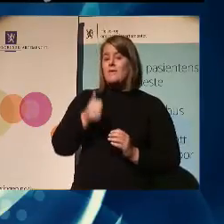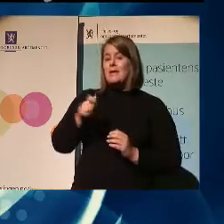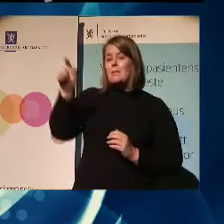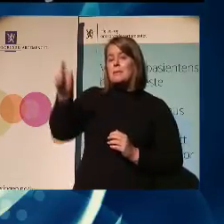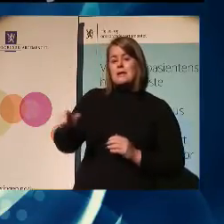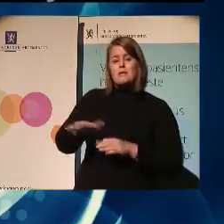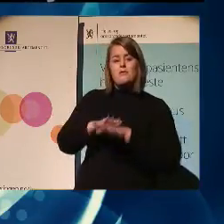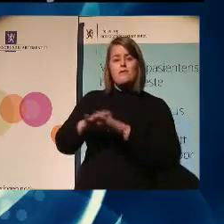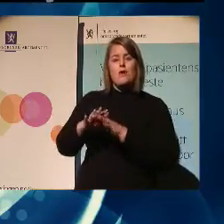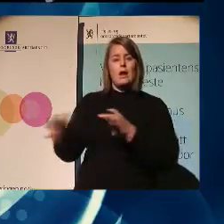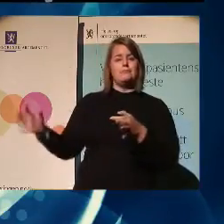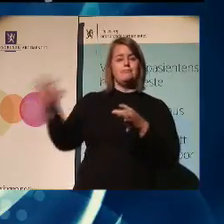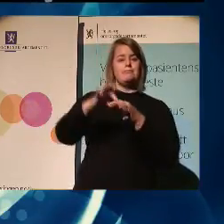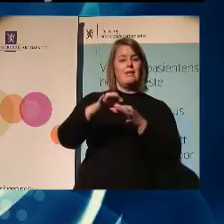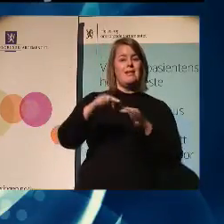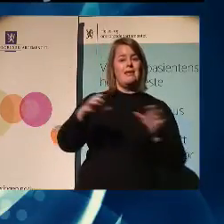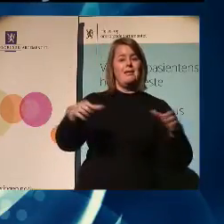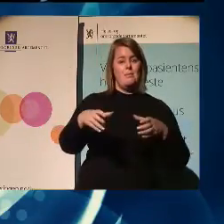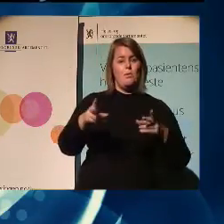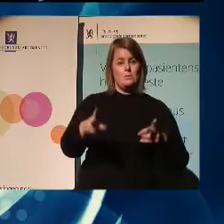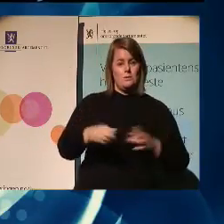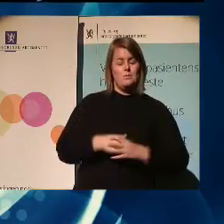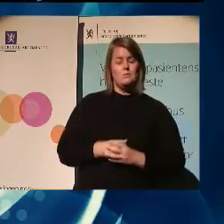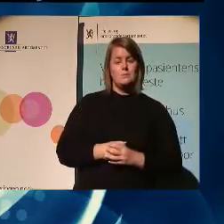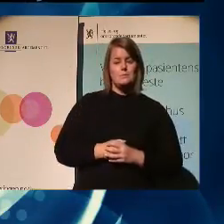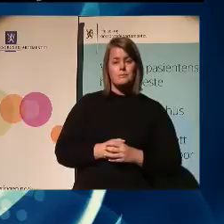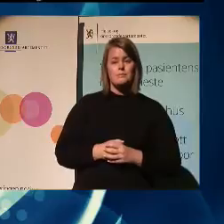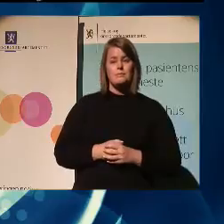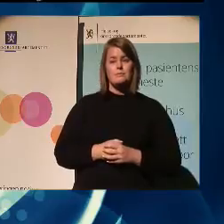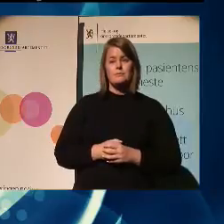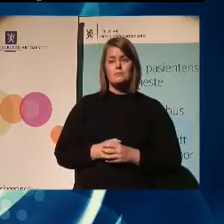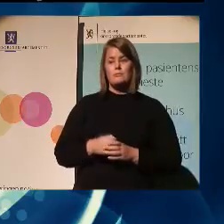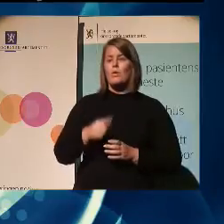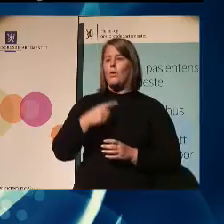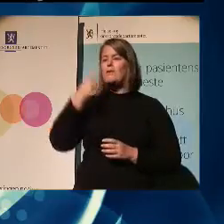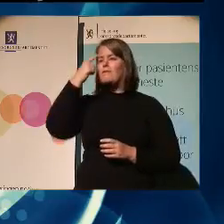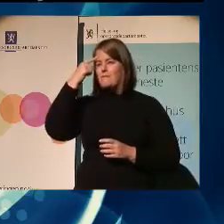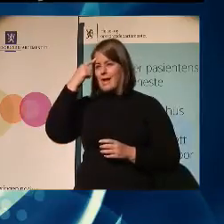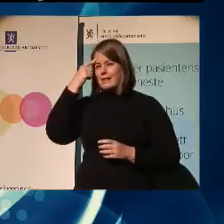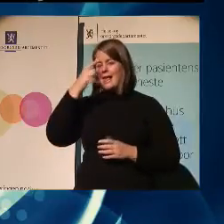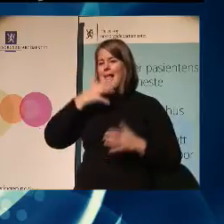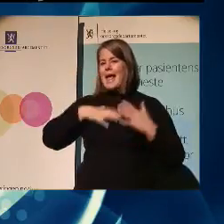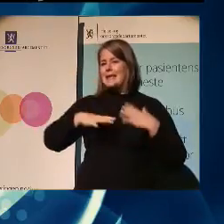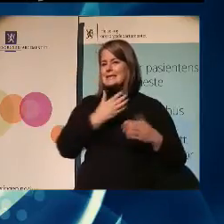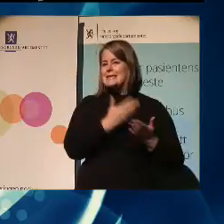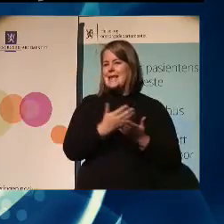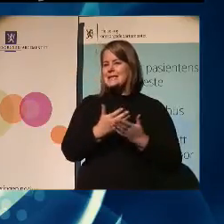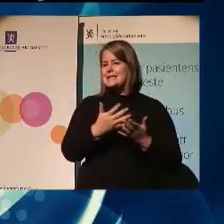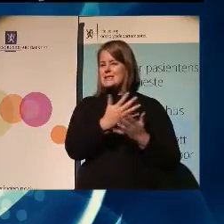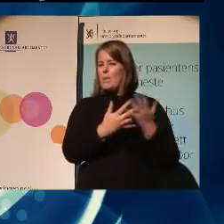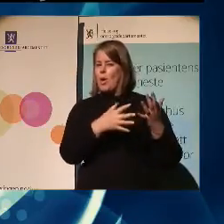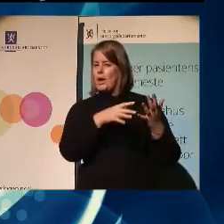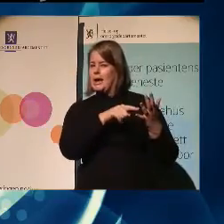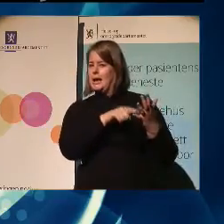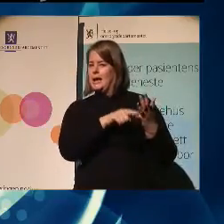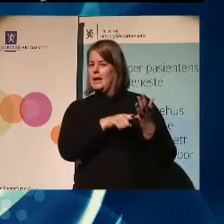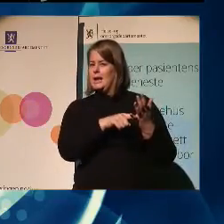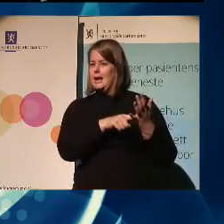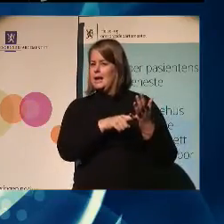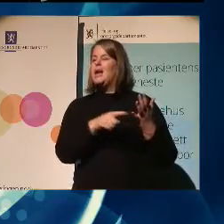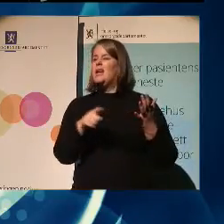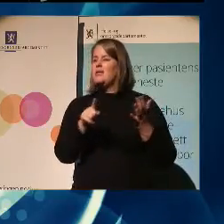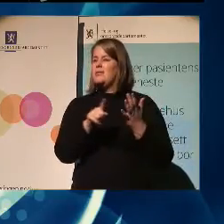hjemme i det teamet. Og vi vet altså at språket i helsetjenesten gjør at det ikke bare jeg syk, men jeg føler